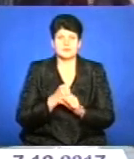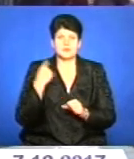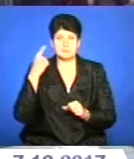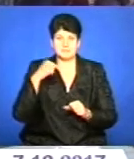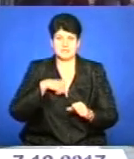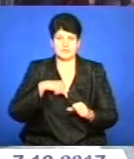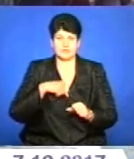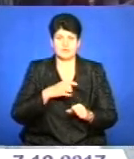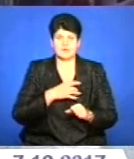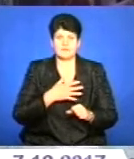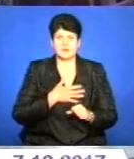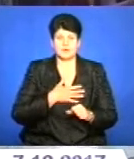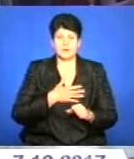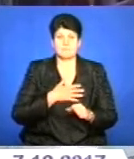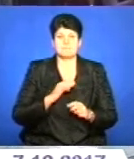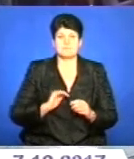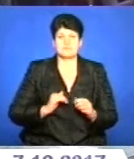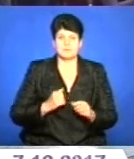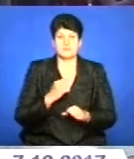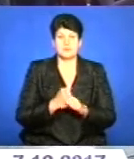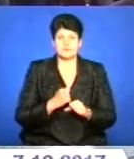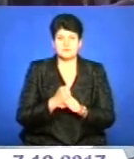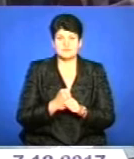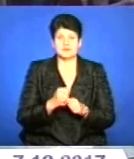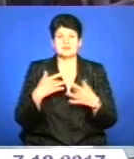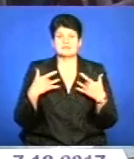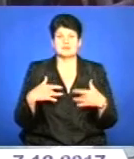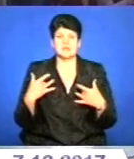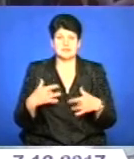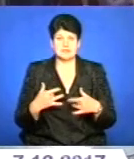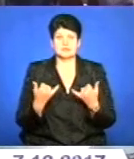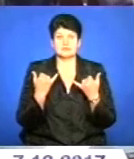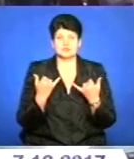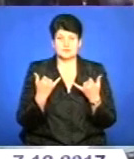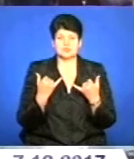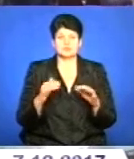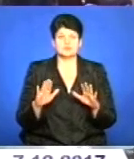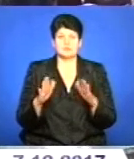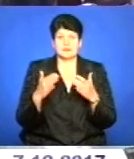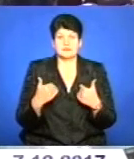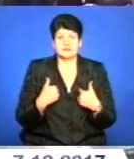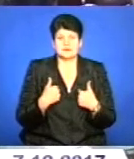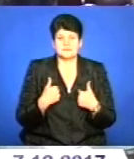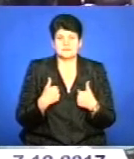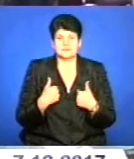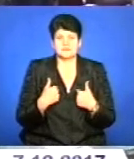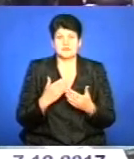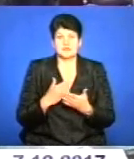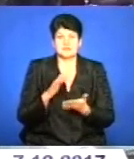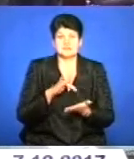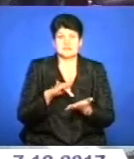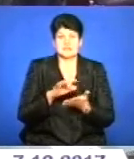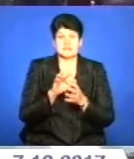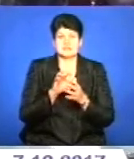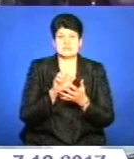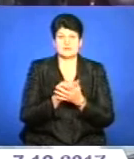психологом, приватного підприємця. Попрацювавши, далі я звільнилася, і на даний момент я стала в центр